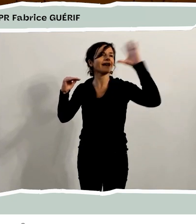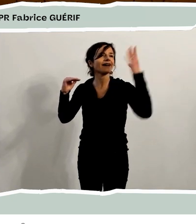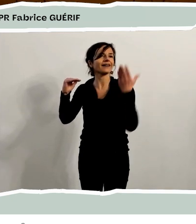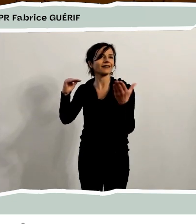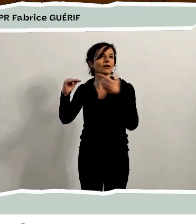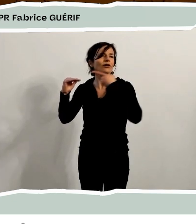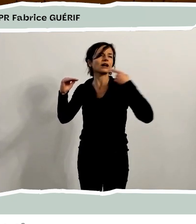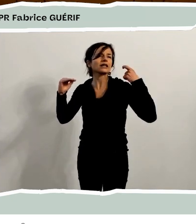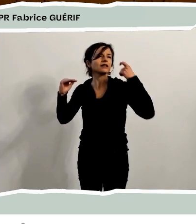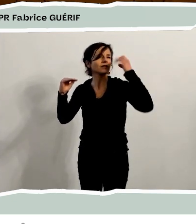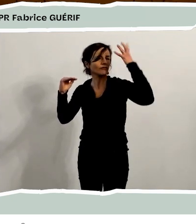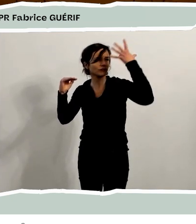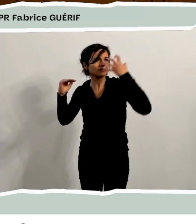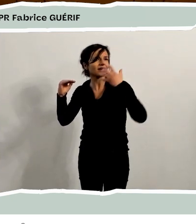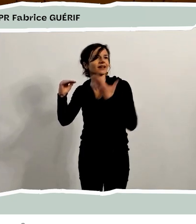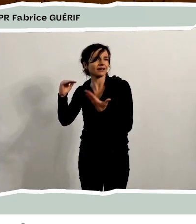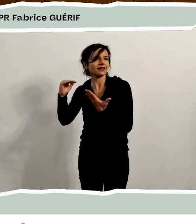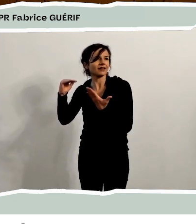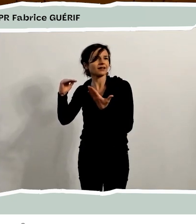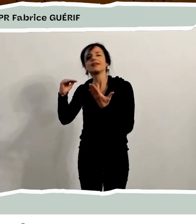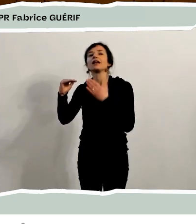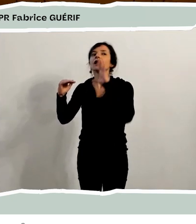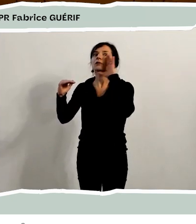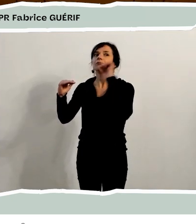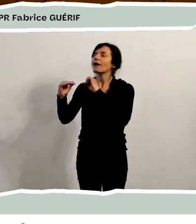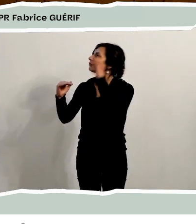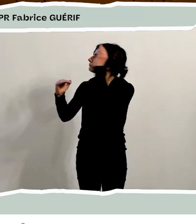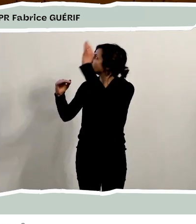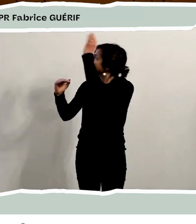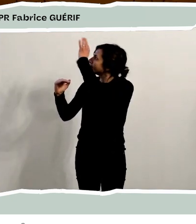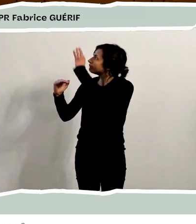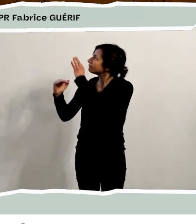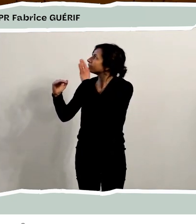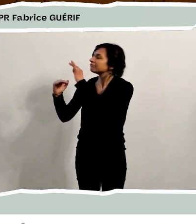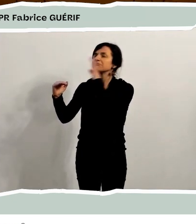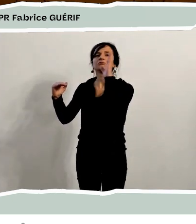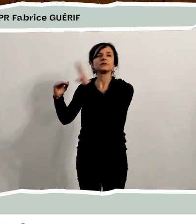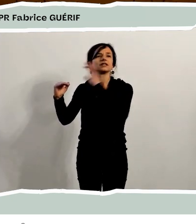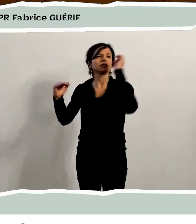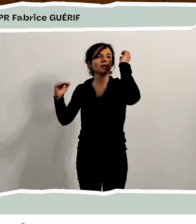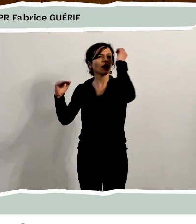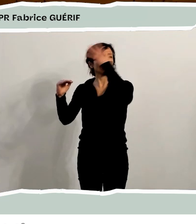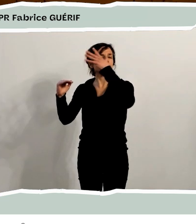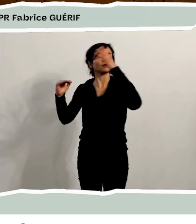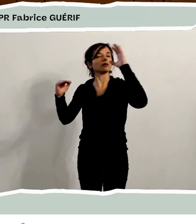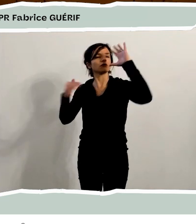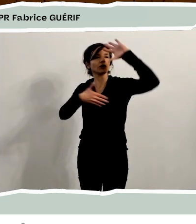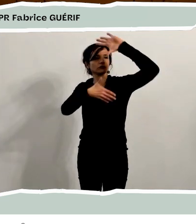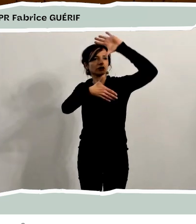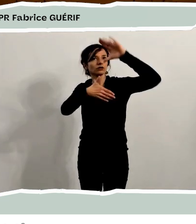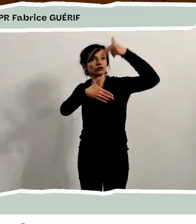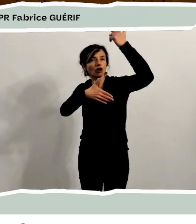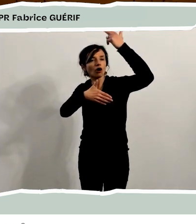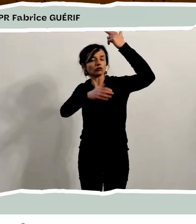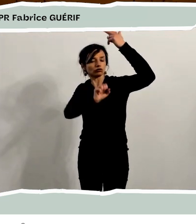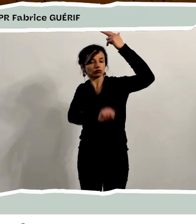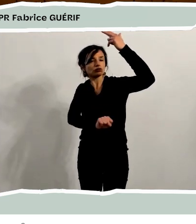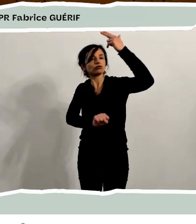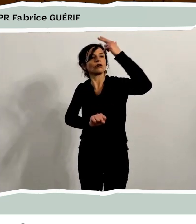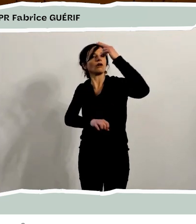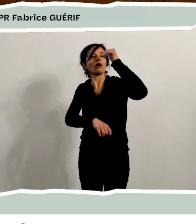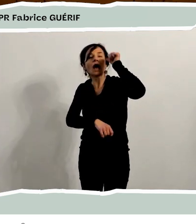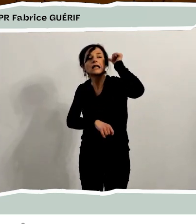foncé. Et vous voyez que ça caractérise les continents américains, Amérique du Nord, Amérique du Sud, l'Europe, l'Asie,